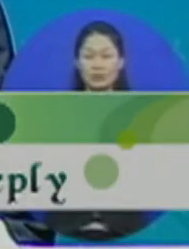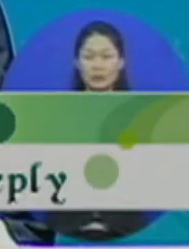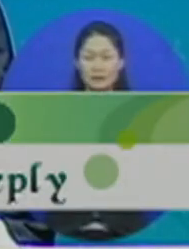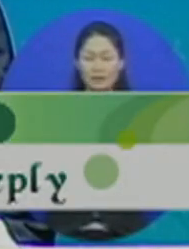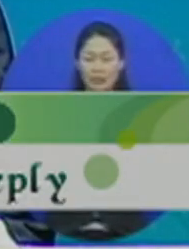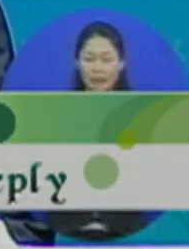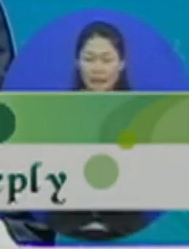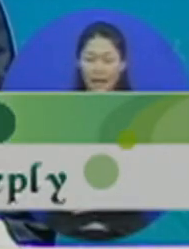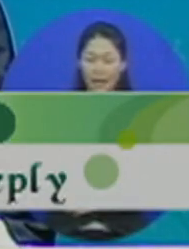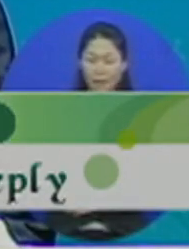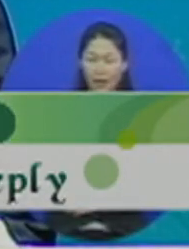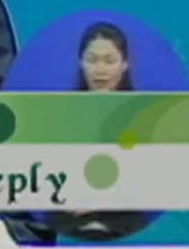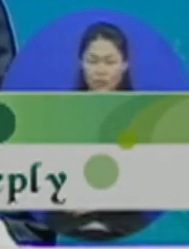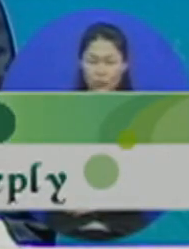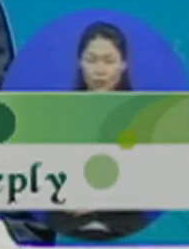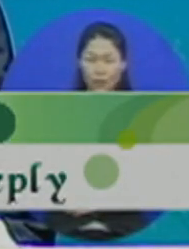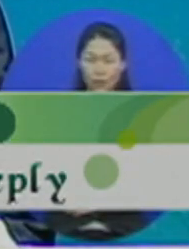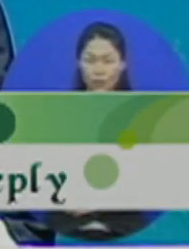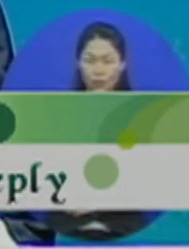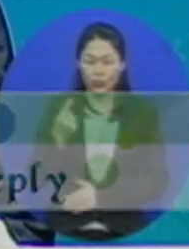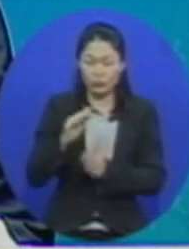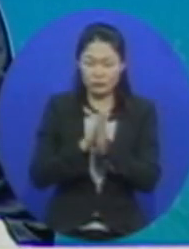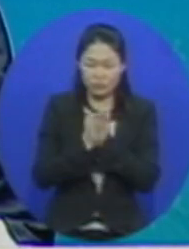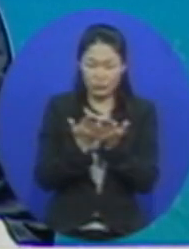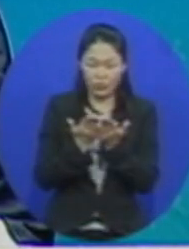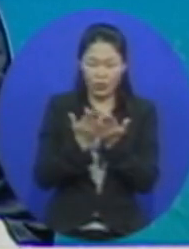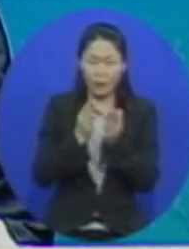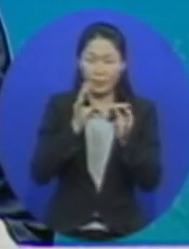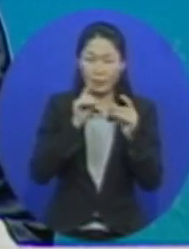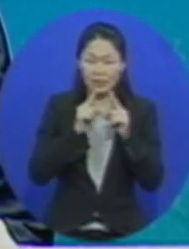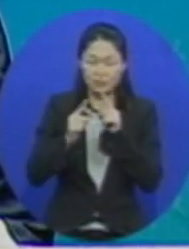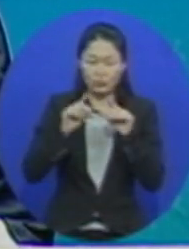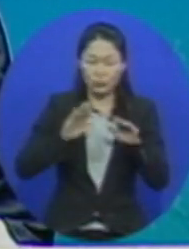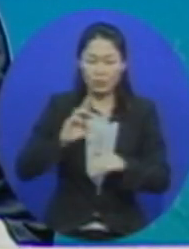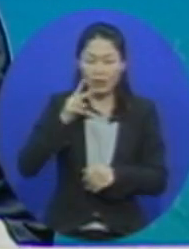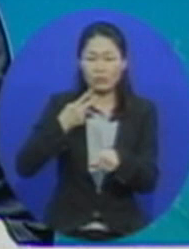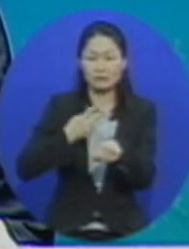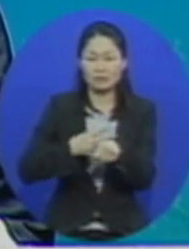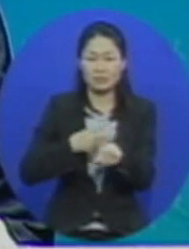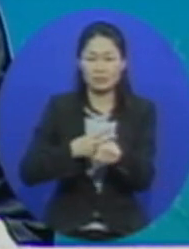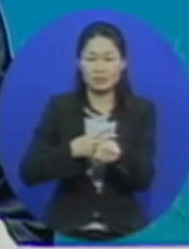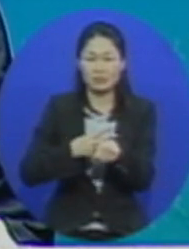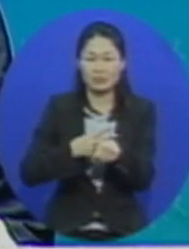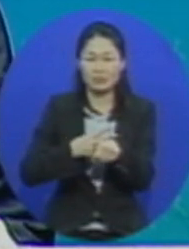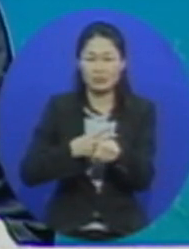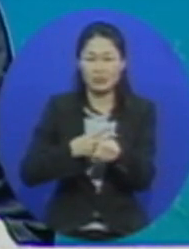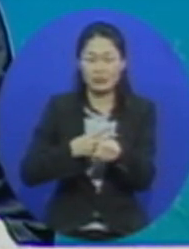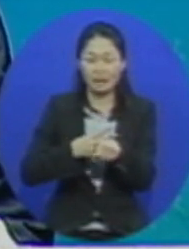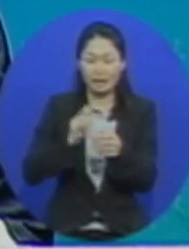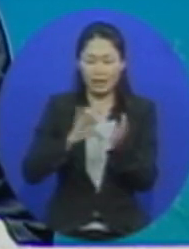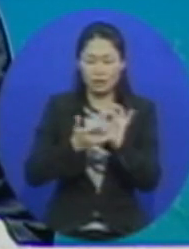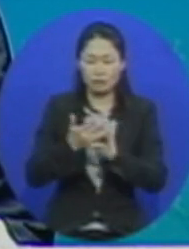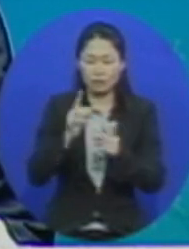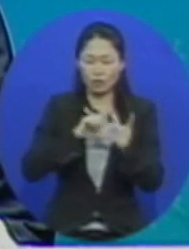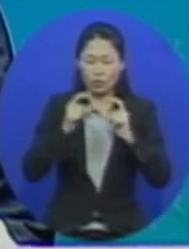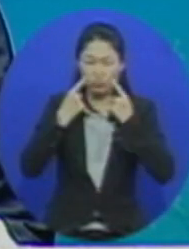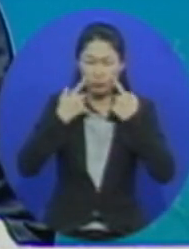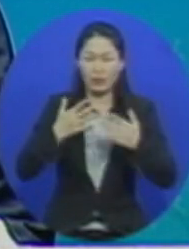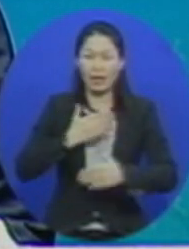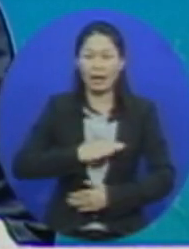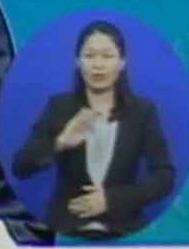앱의 스스로 서보 오늘 본문 말씀에서 사도 바울은 예수님을 더 분명하게 알아야